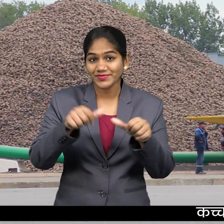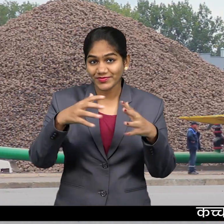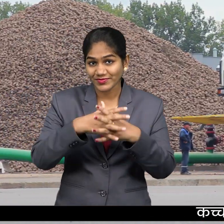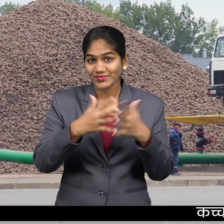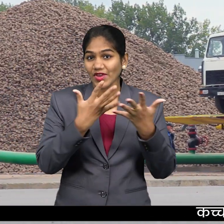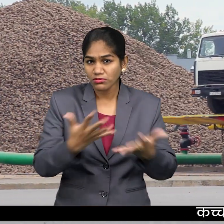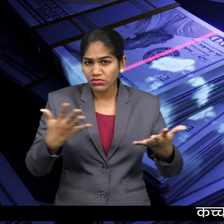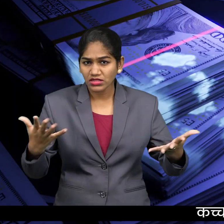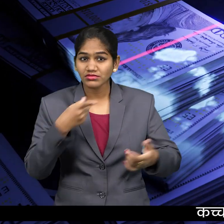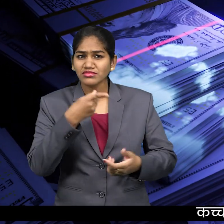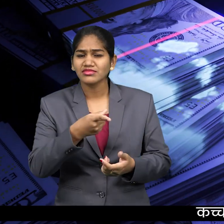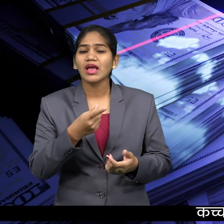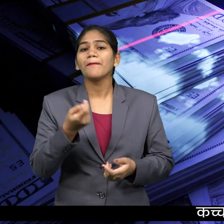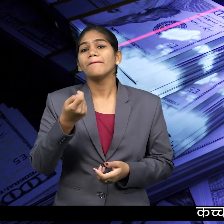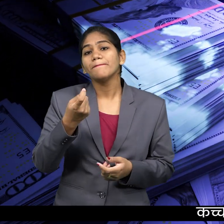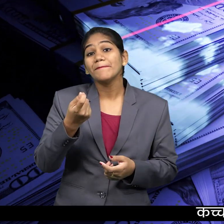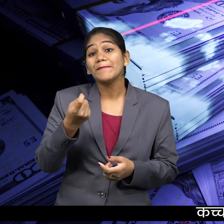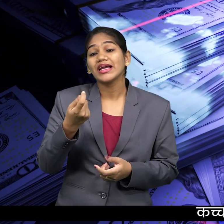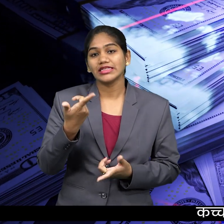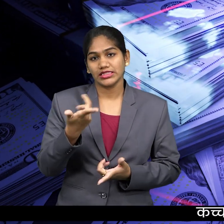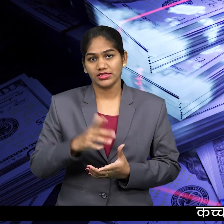कच्चा माल आणि पैसा